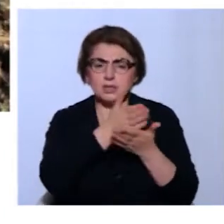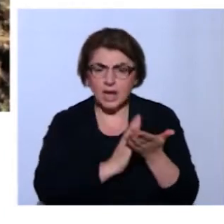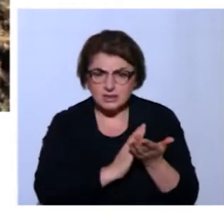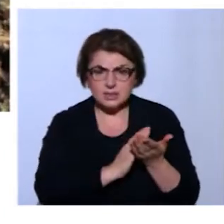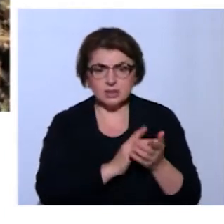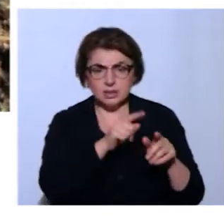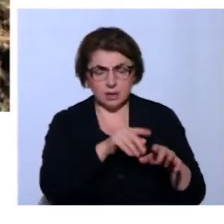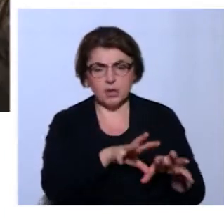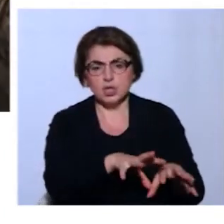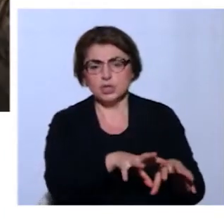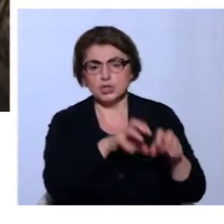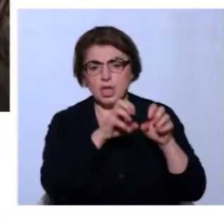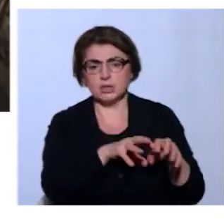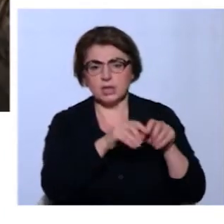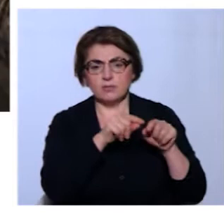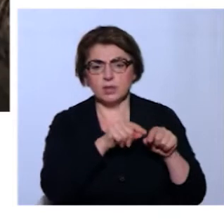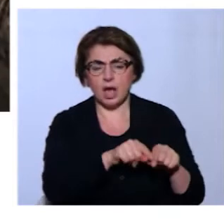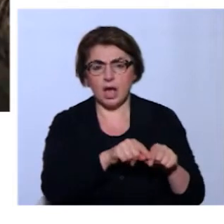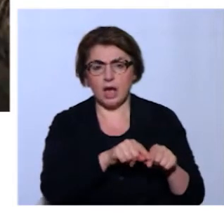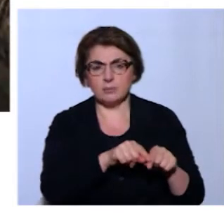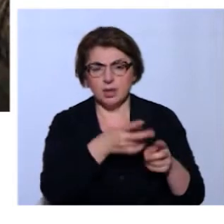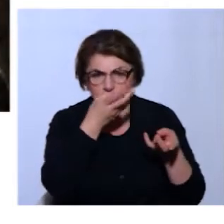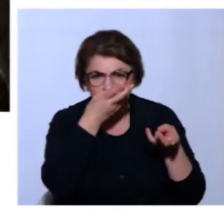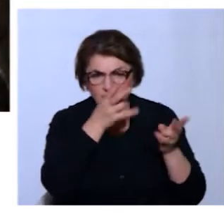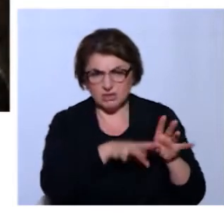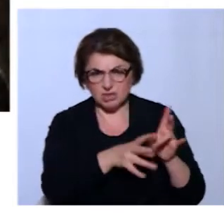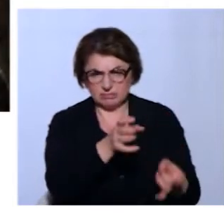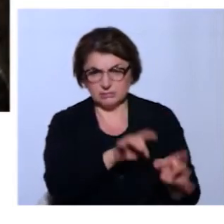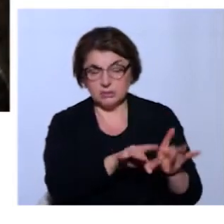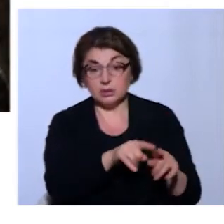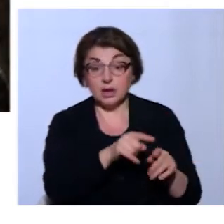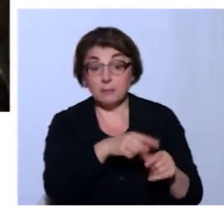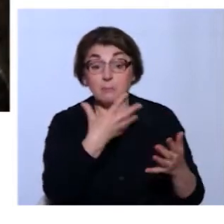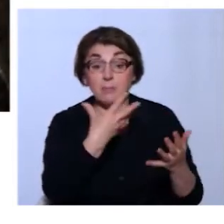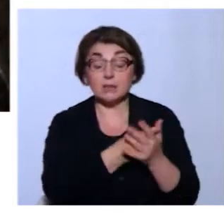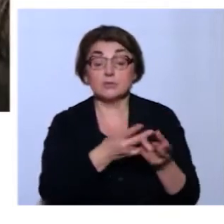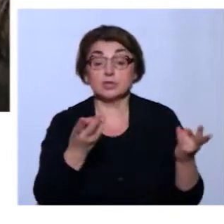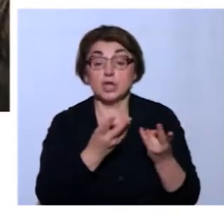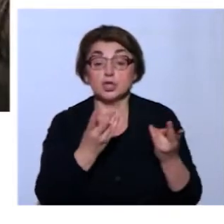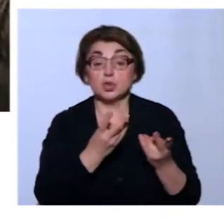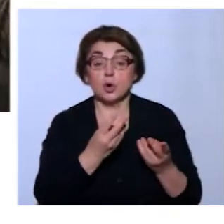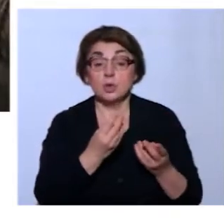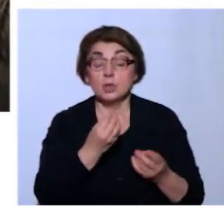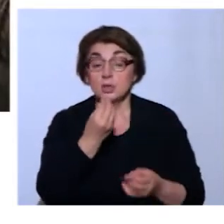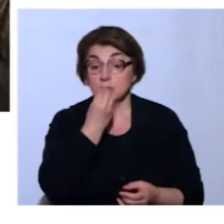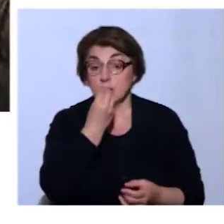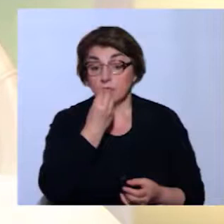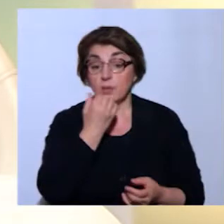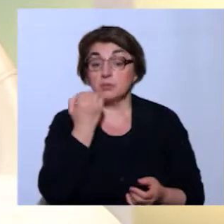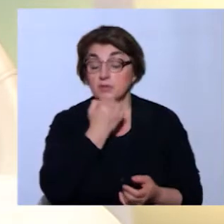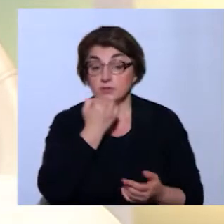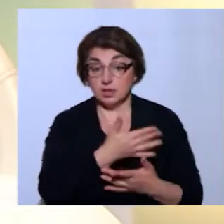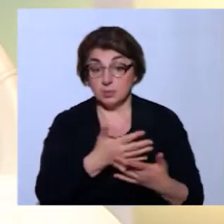შთანთქავენ აი ამ ორგანიზმებ, ამ ნეშთებიდან და სხვადასხვა ორგანიზმებიდან მათთვის საჭირო საკვებ ნივთიერებებს. აი